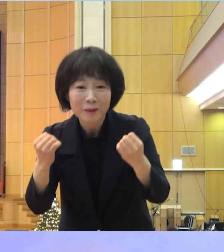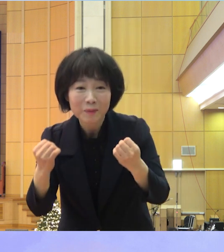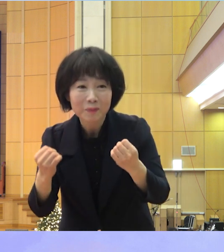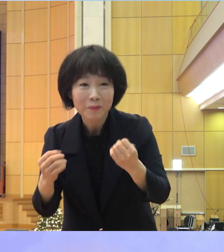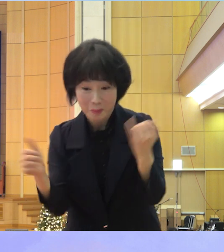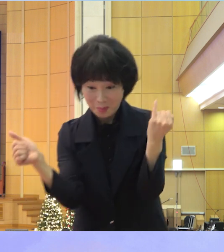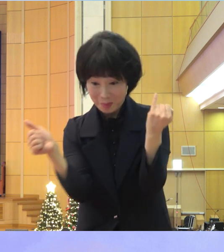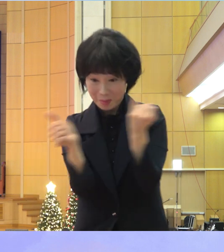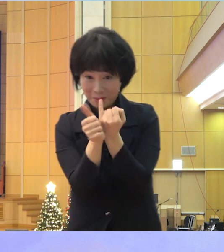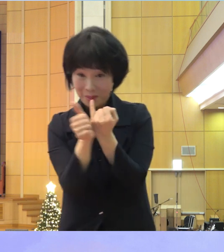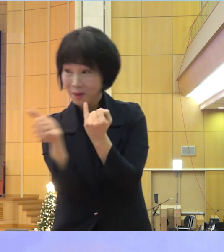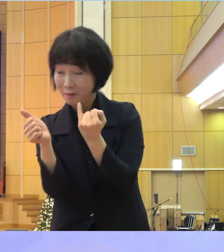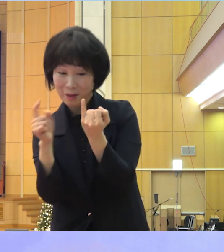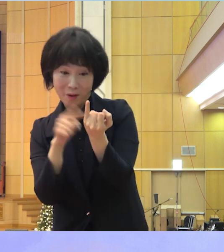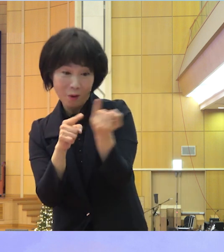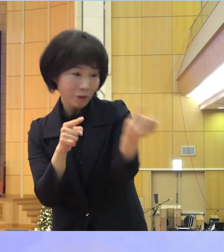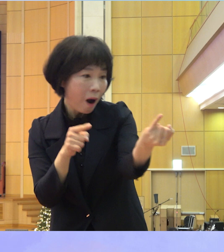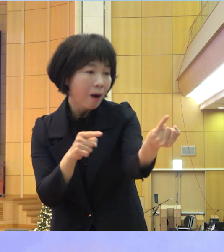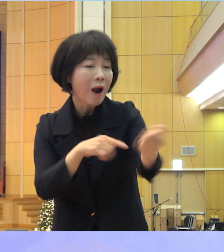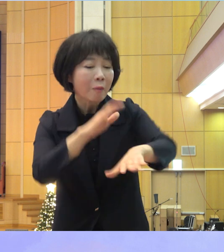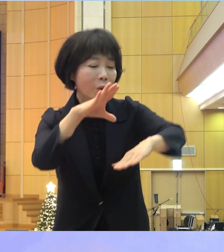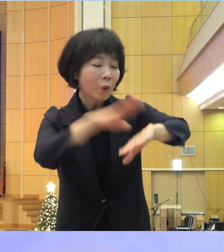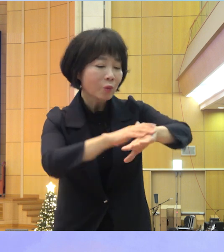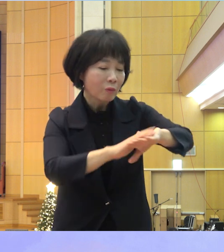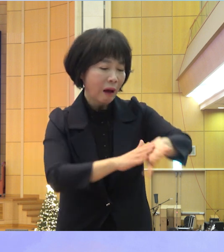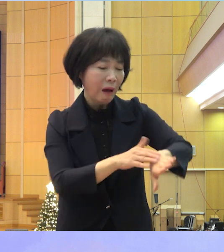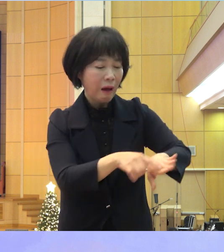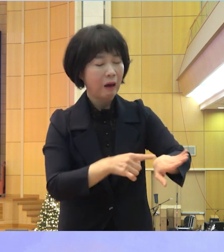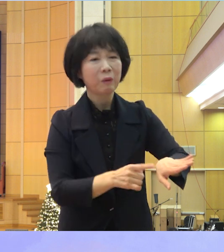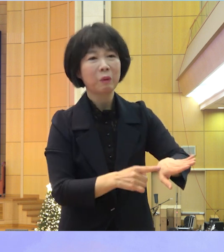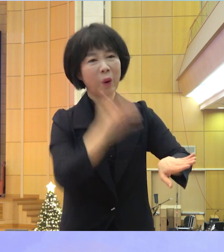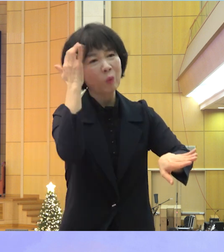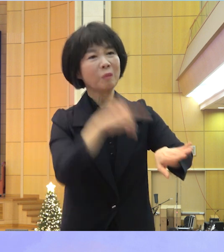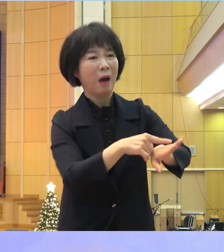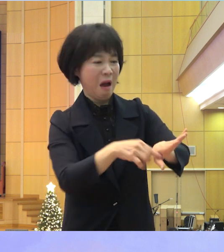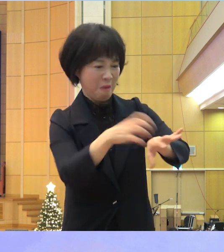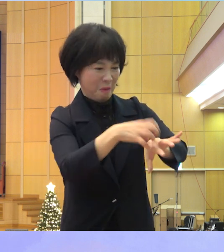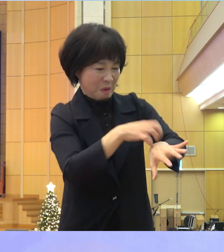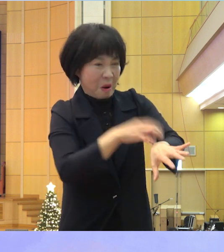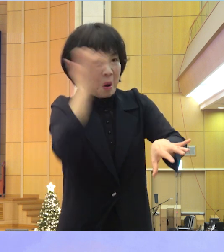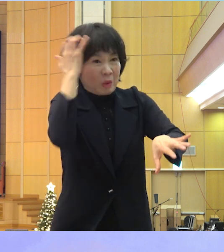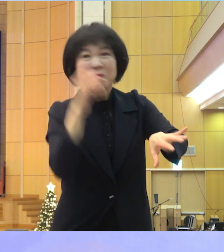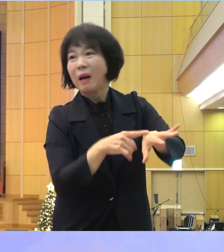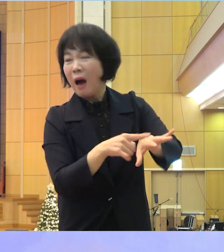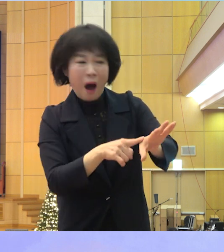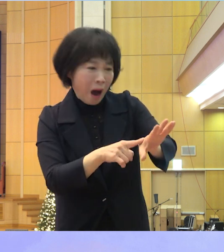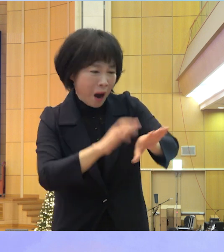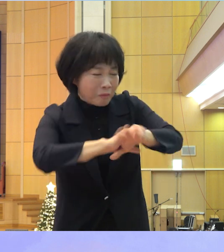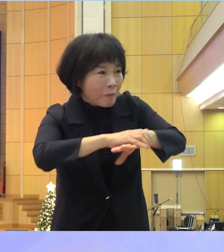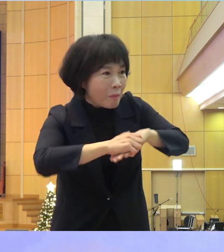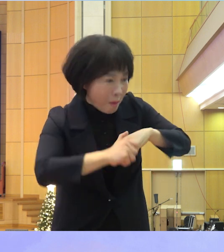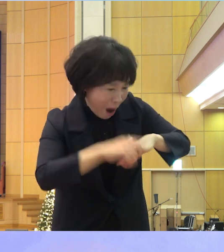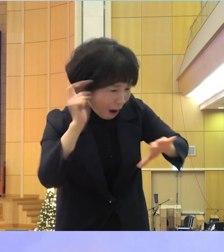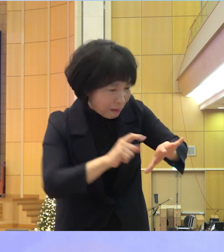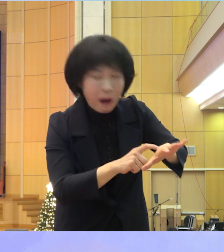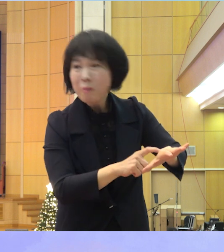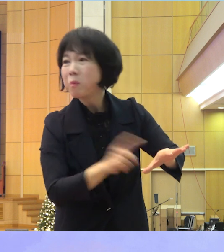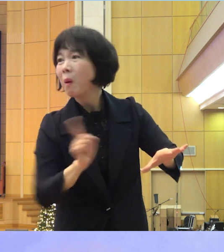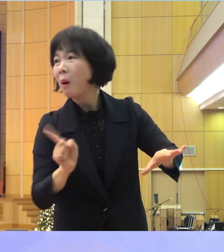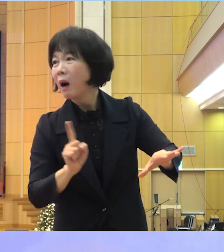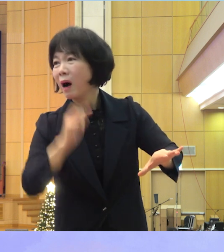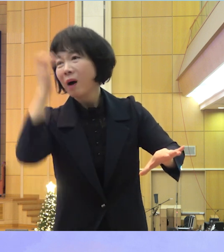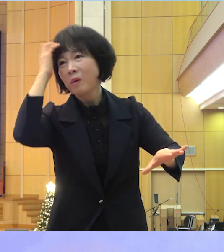거친 손이라고. 손만 봐도 알지 얼마나 고생한 흔적이 거친 손이라고 하는 손에